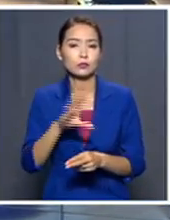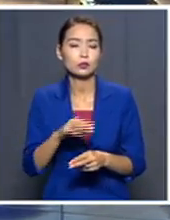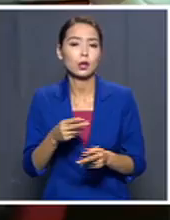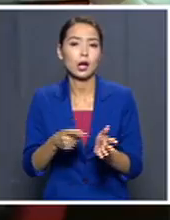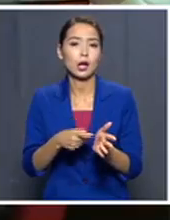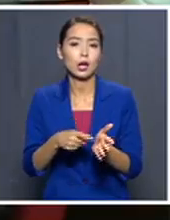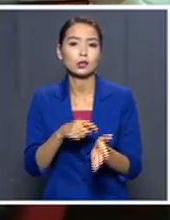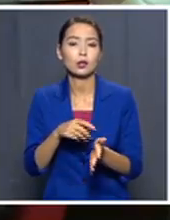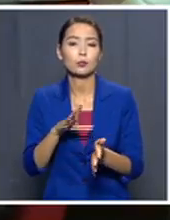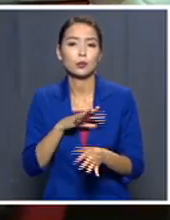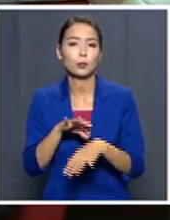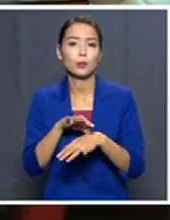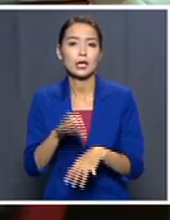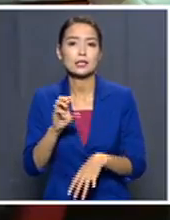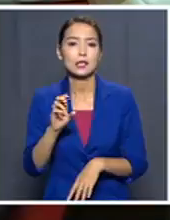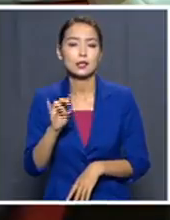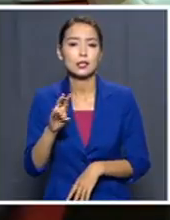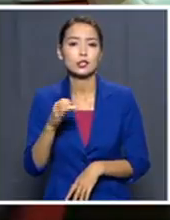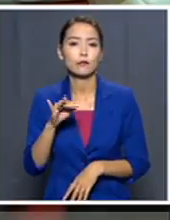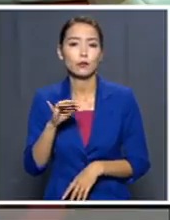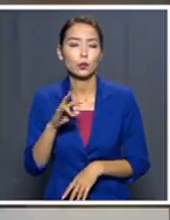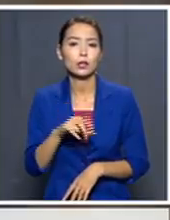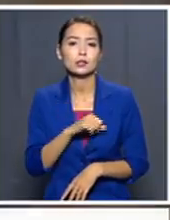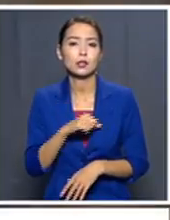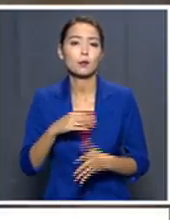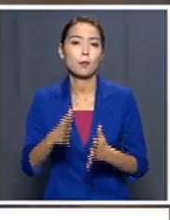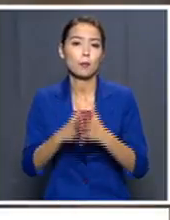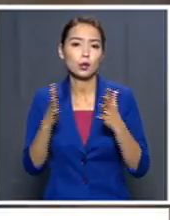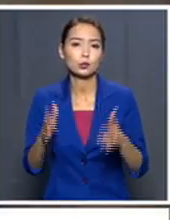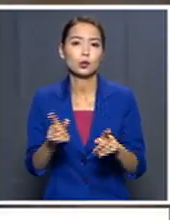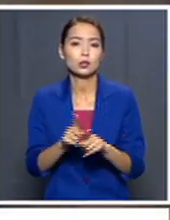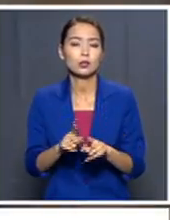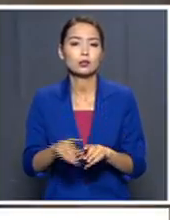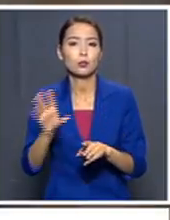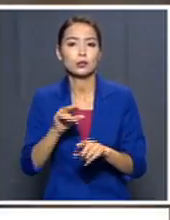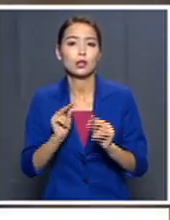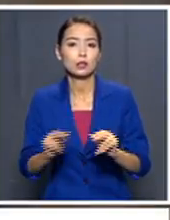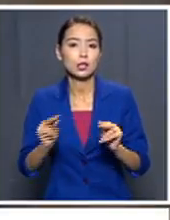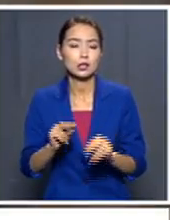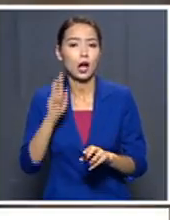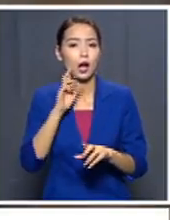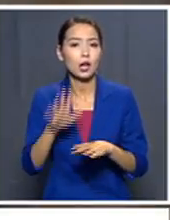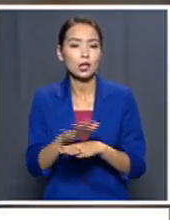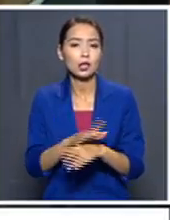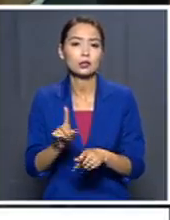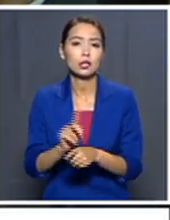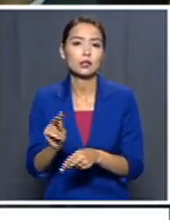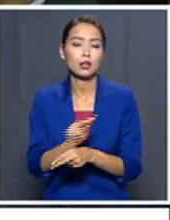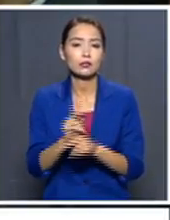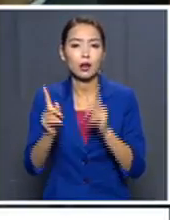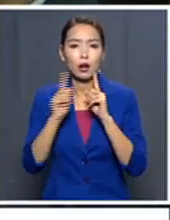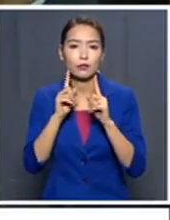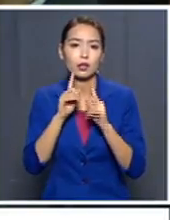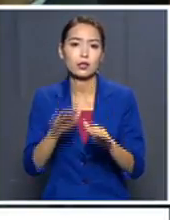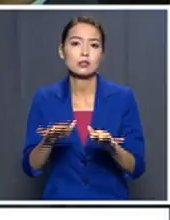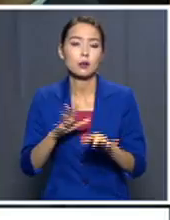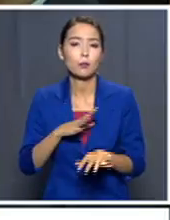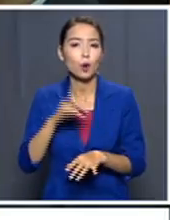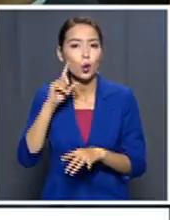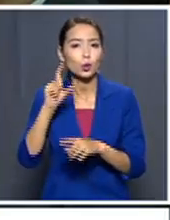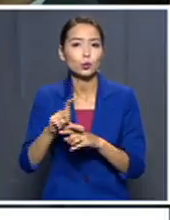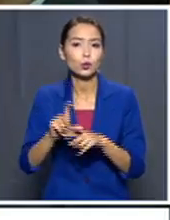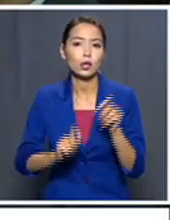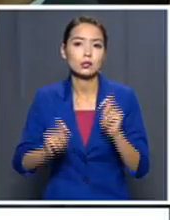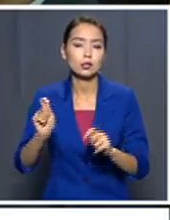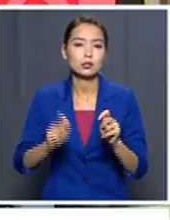Қарағандыда өткен Сәкен Сейфуллин ұлттық рух және ұрпақтар сабақтастығы атты халықаралық ғылыми тәжірибелік конференцияда Түркиядан келген